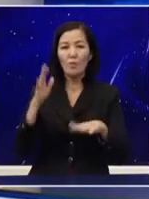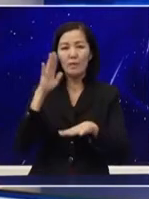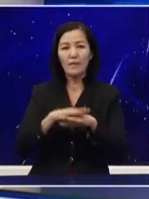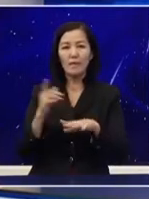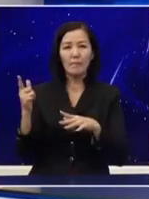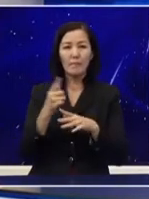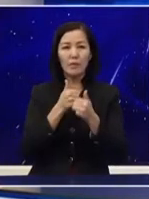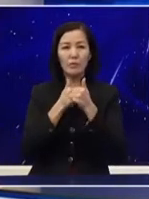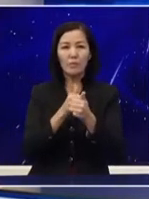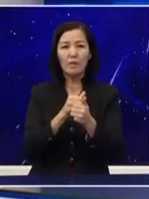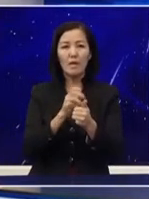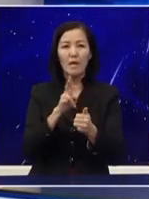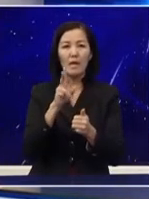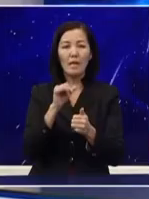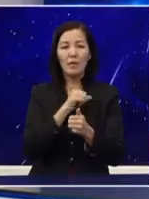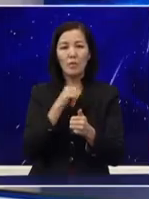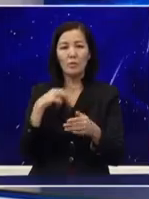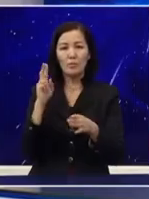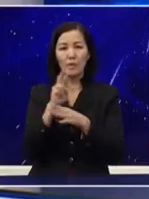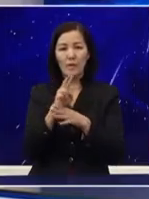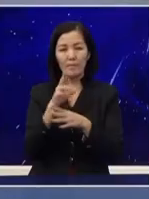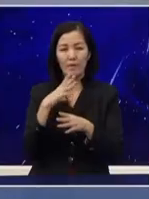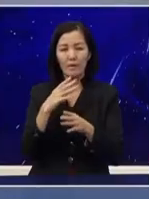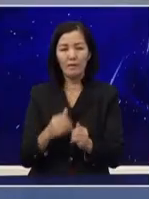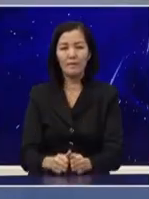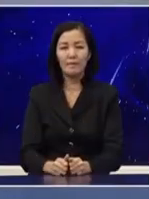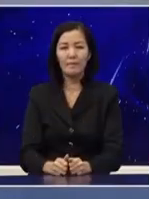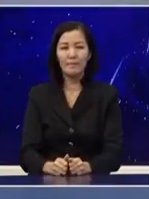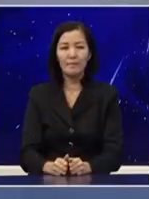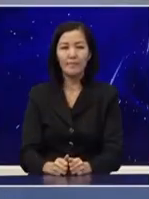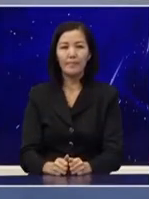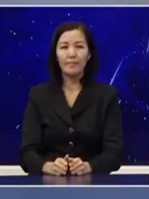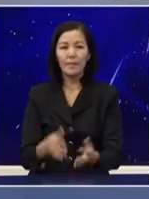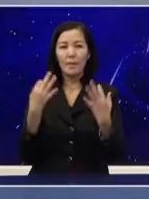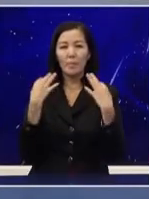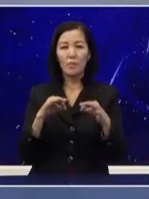әкімінің орынбасары Рустам Әли бөлісіп қайтты. Қаңырап тұрған бұл